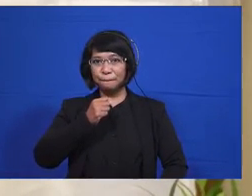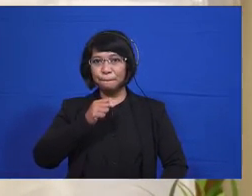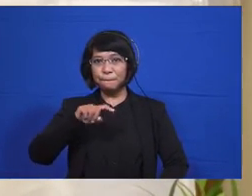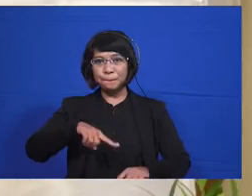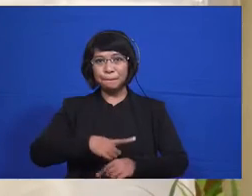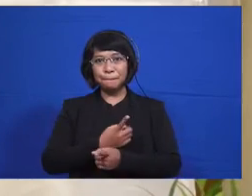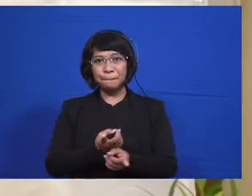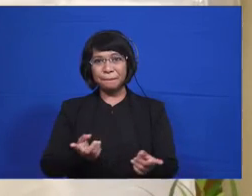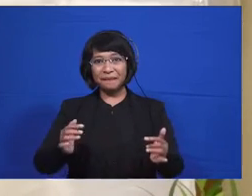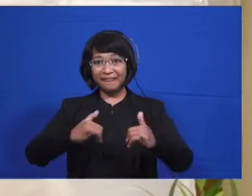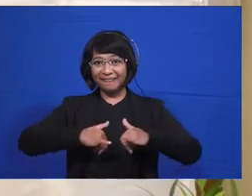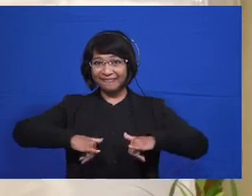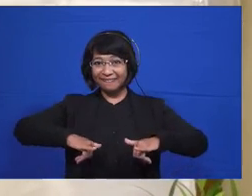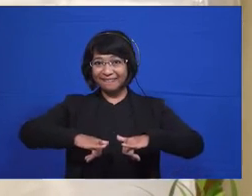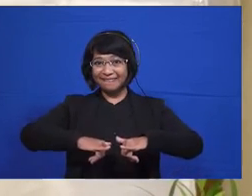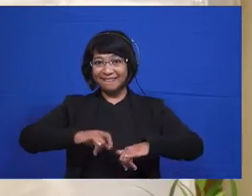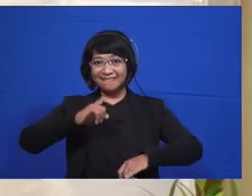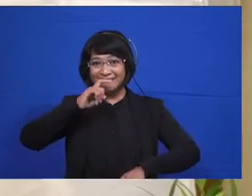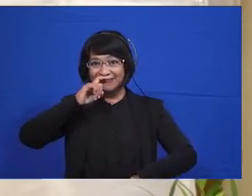Ibu,